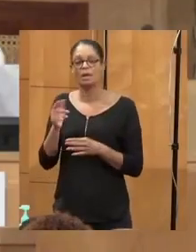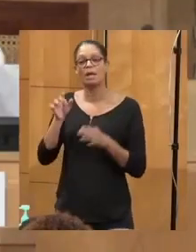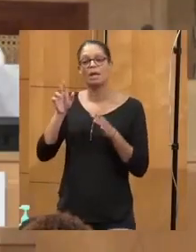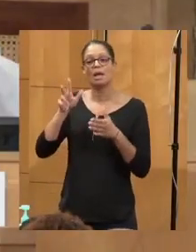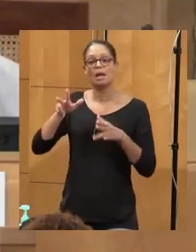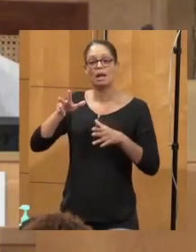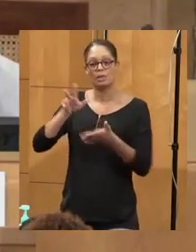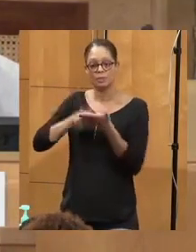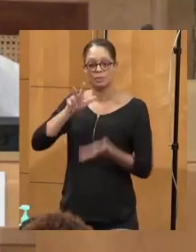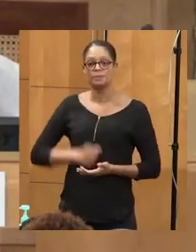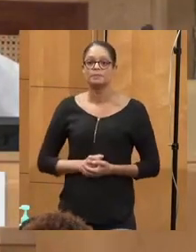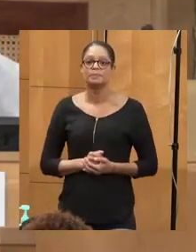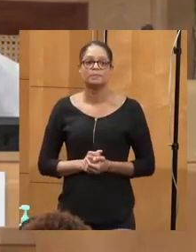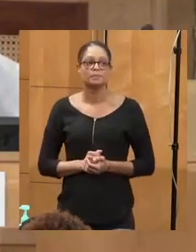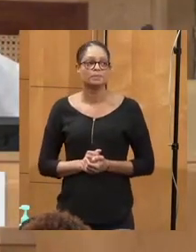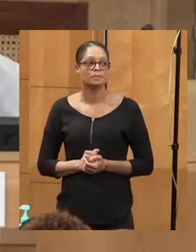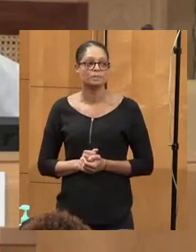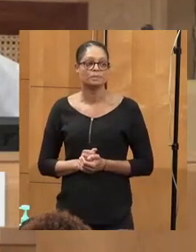adopté.